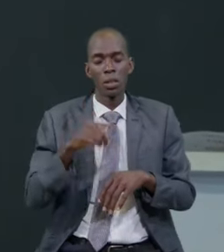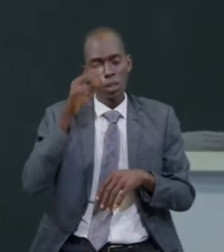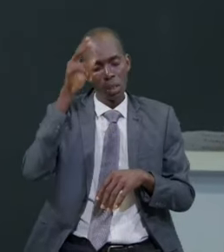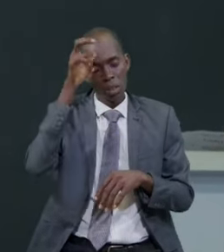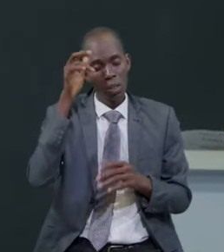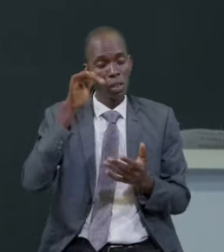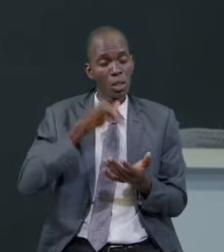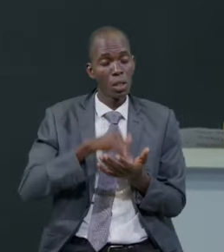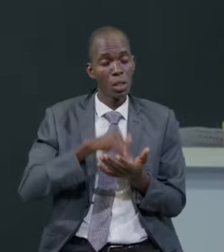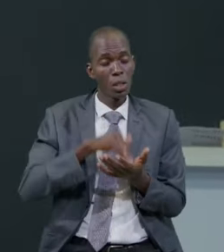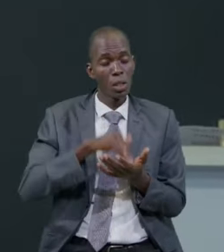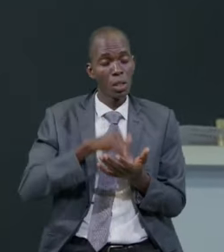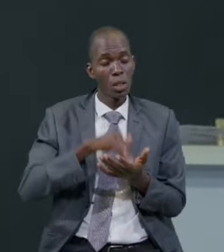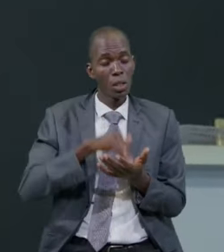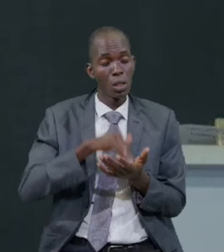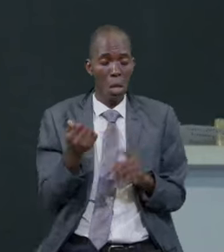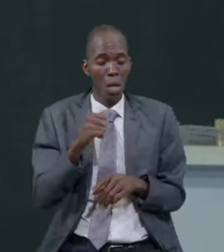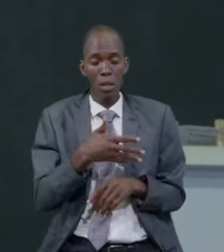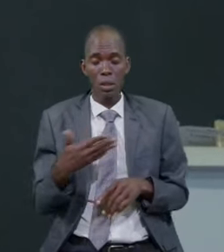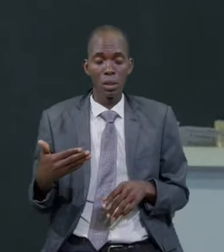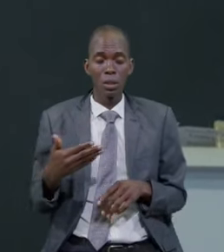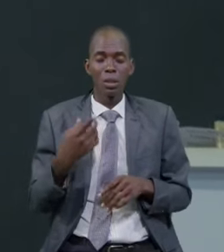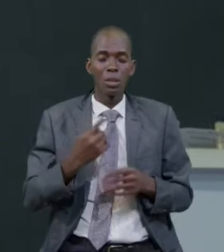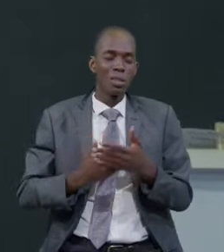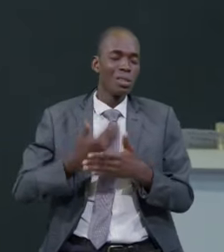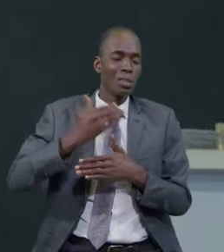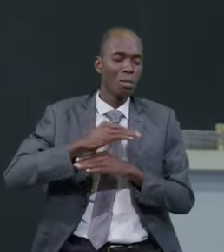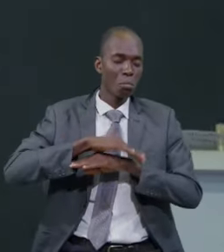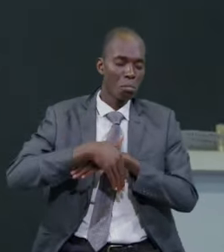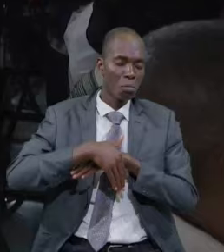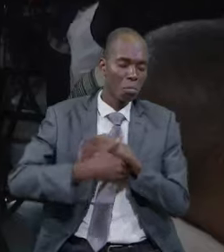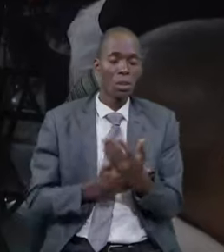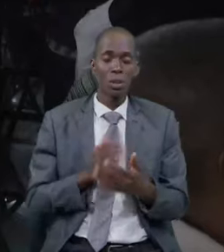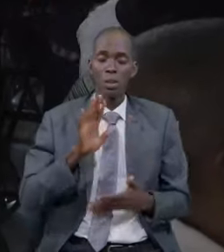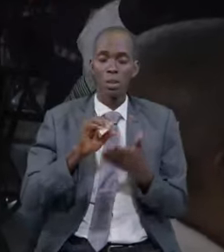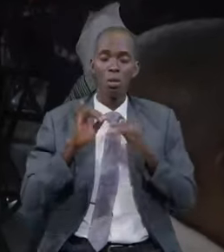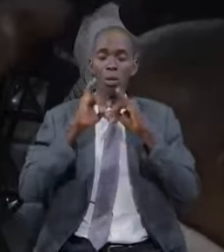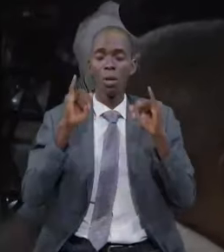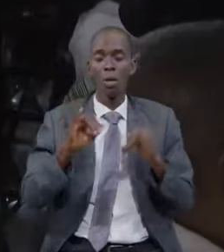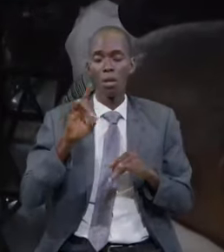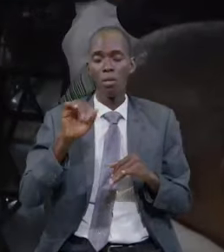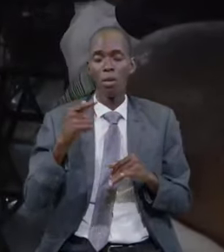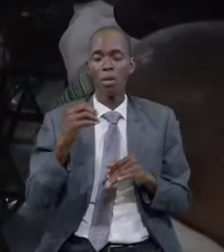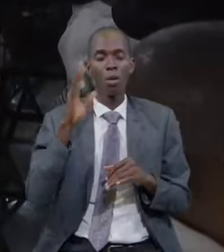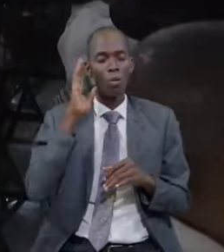nous ne voyons rien, sans rien dire le lendemain, leur Dagon sera brisé en pièces.